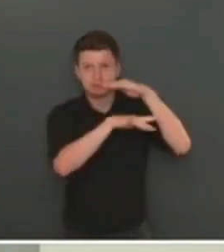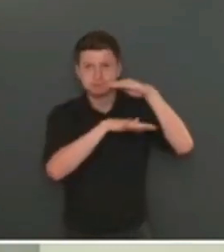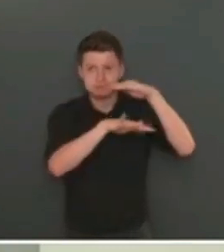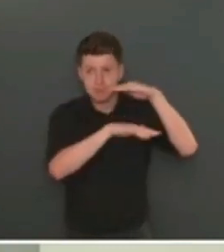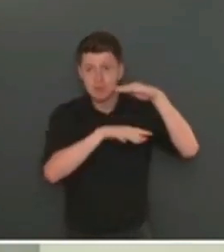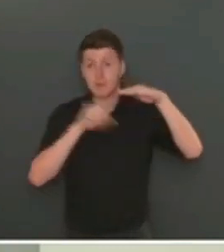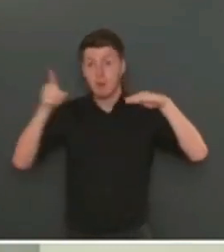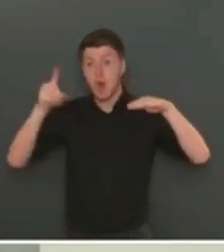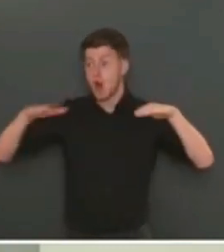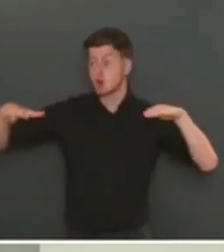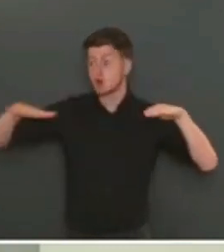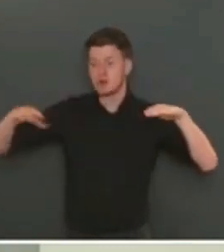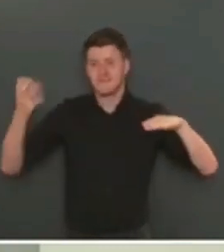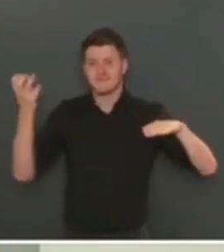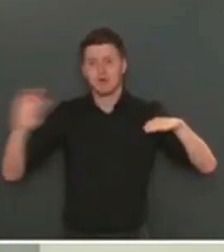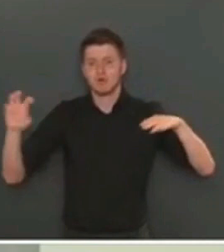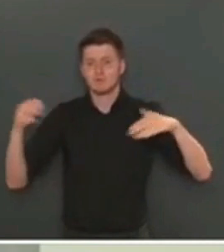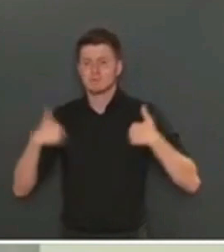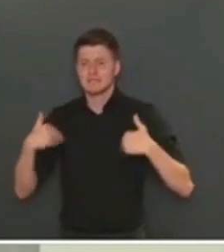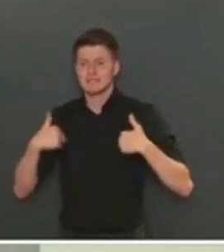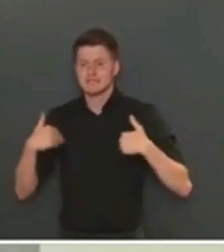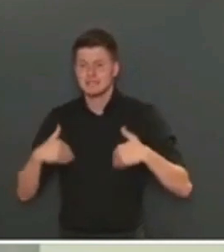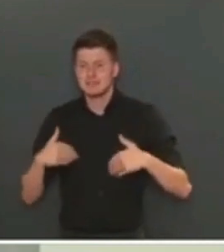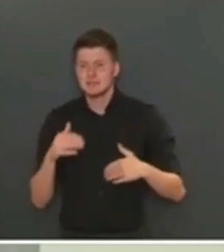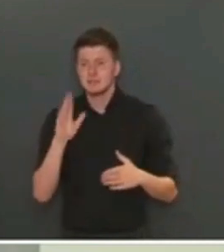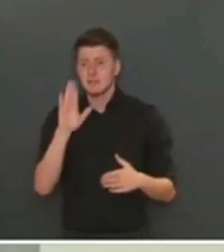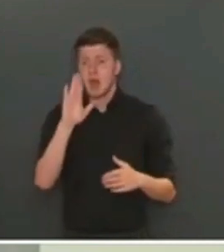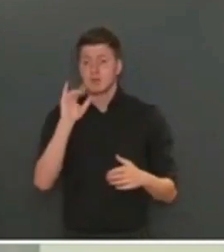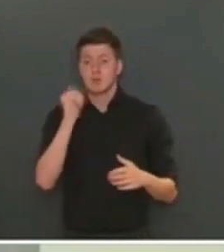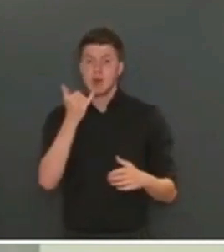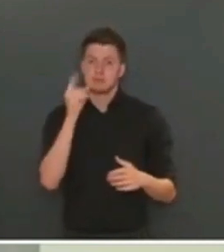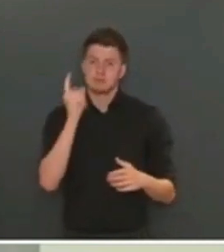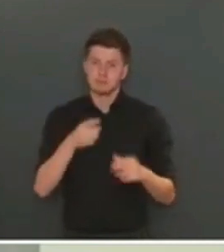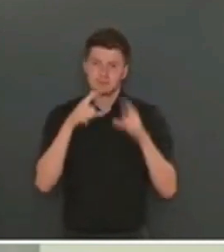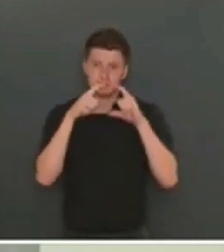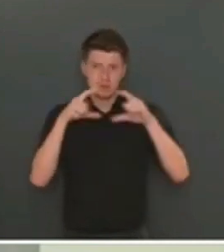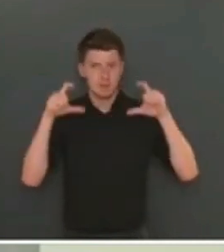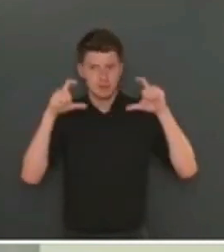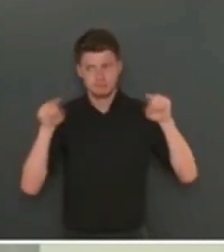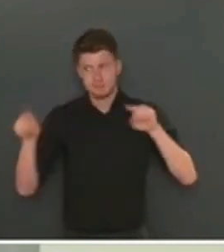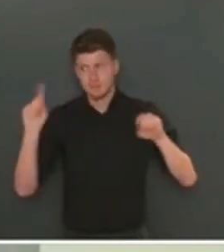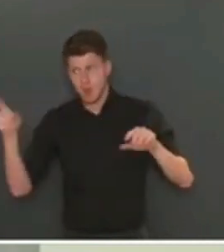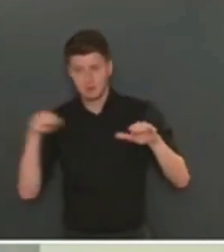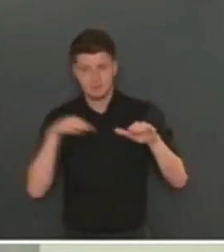personnes à l'extérieur. Le port du masque reste obligatoire.